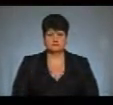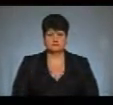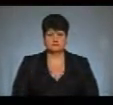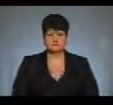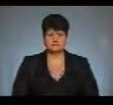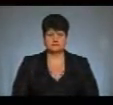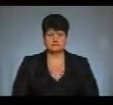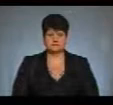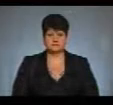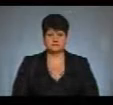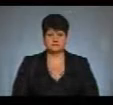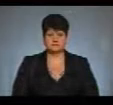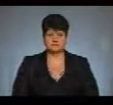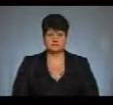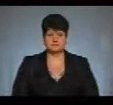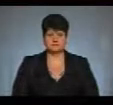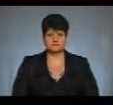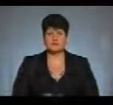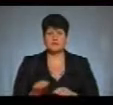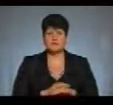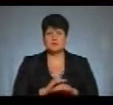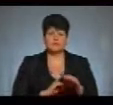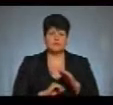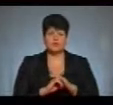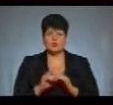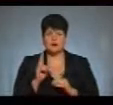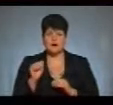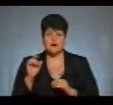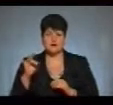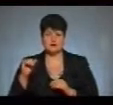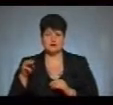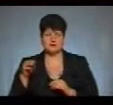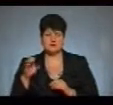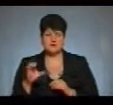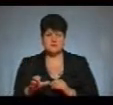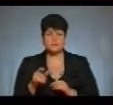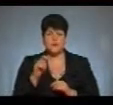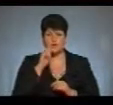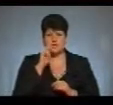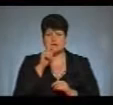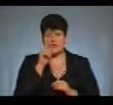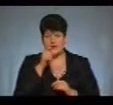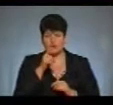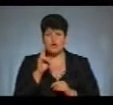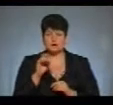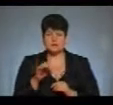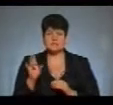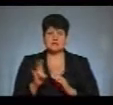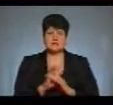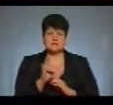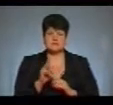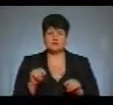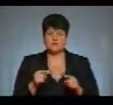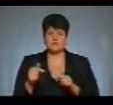Бодак, новини. Благодійний фонд «Карітас» у Тернопільській єпархії Української греко-католицької церкви заснували в